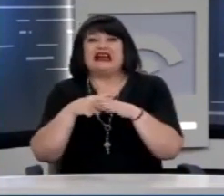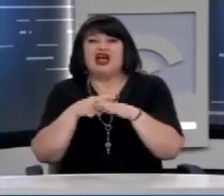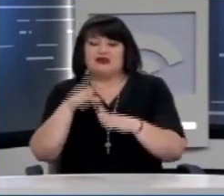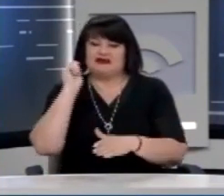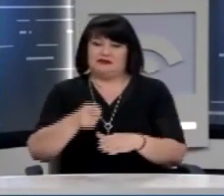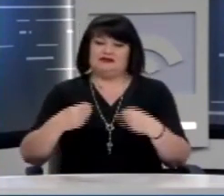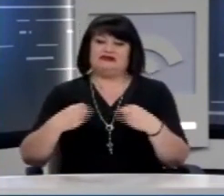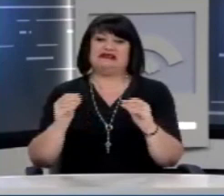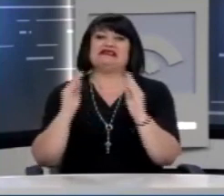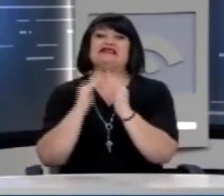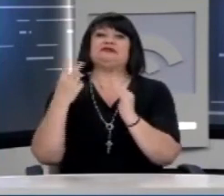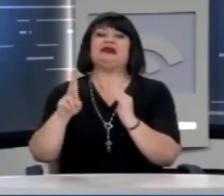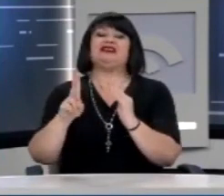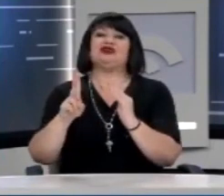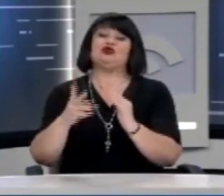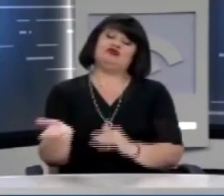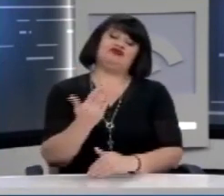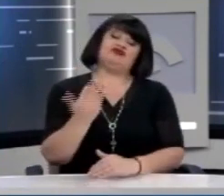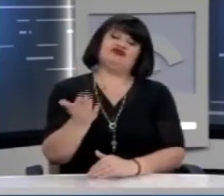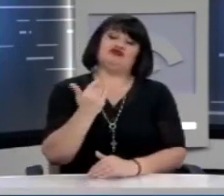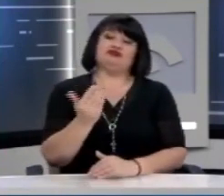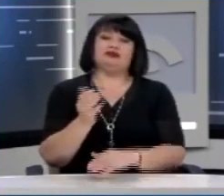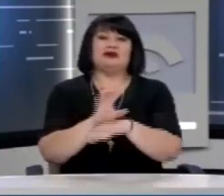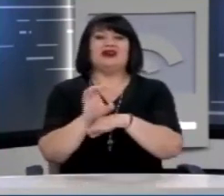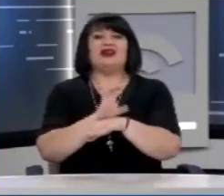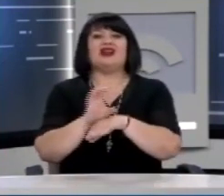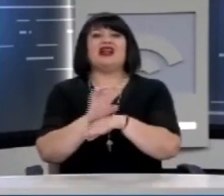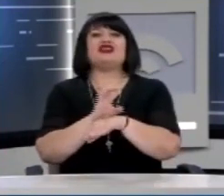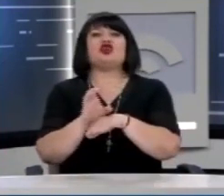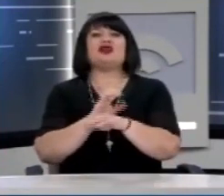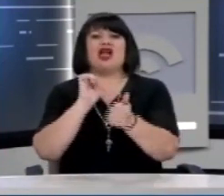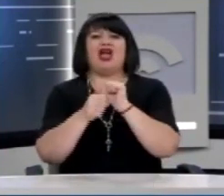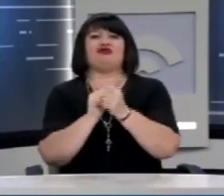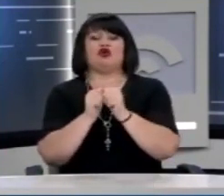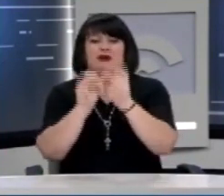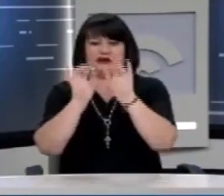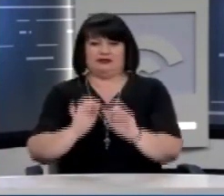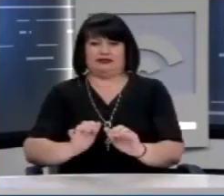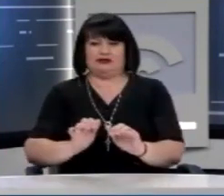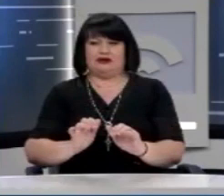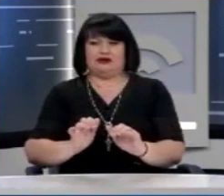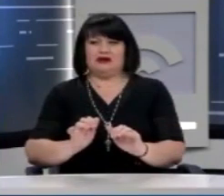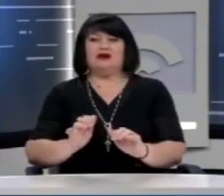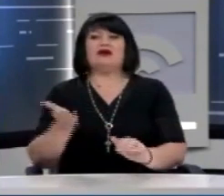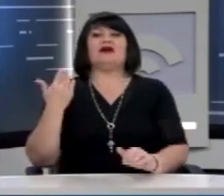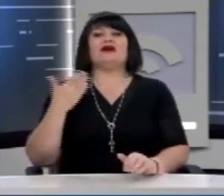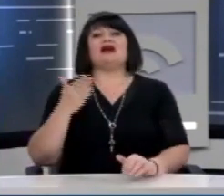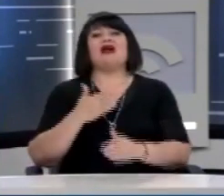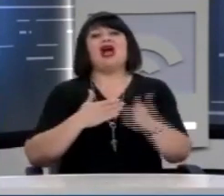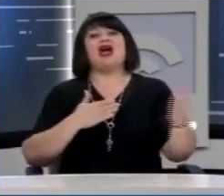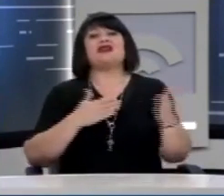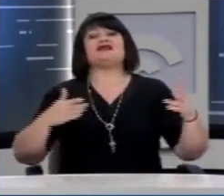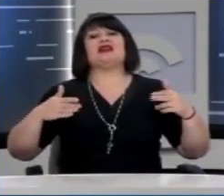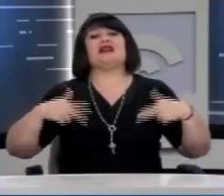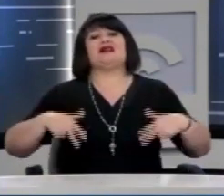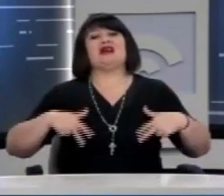στο σφυρί μέσω της διαδικασίας ηλεκτρονικού πληστηριασμού που νομοθέτησε η κατά τα άλλα αριστερή